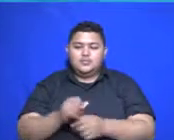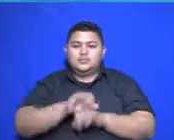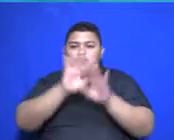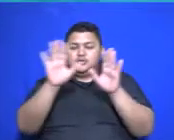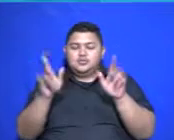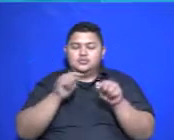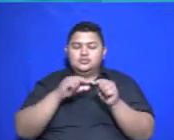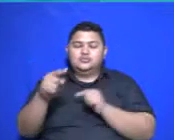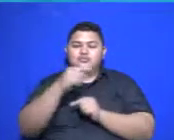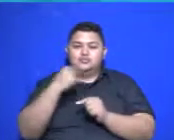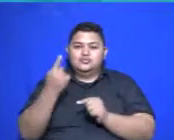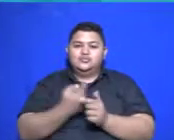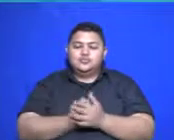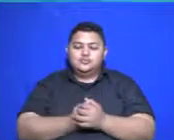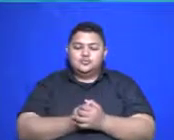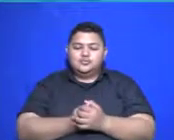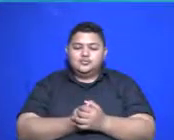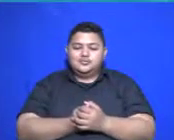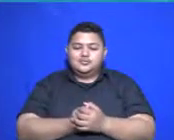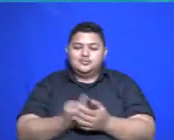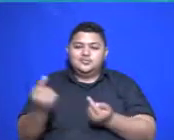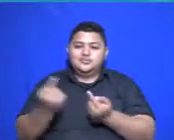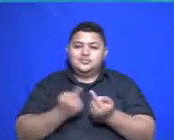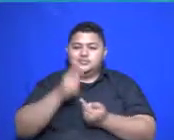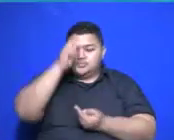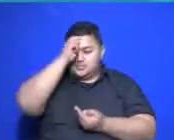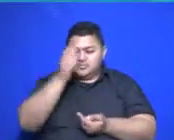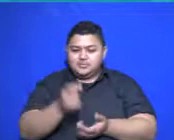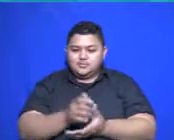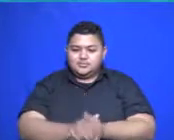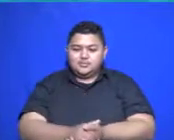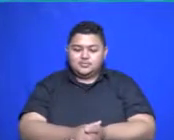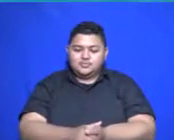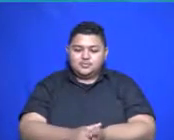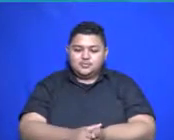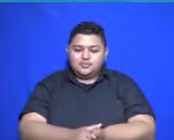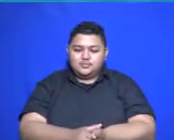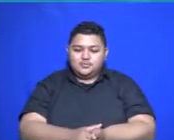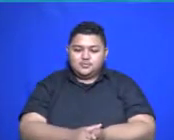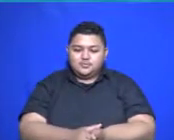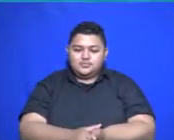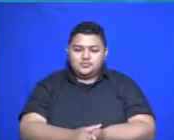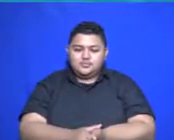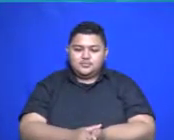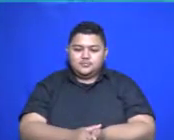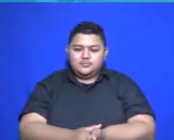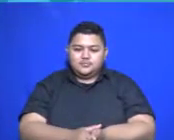Om Swastiastu. Hadirin yang saya hormati, tentunya teman-teman wartawan yang saya hormati,